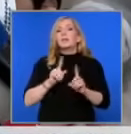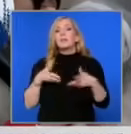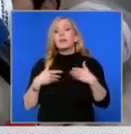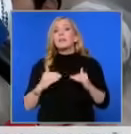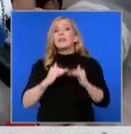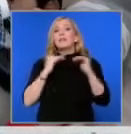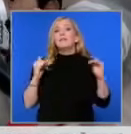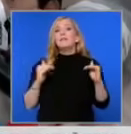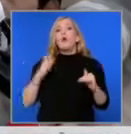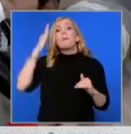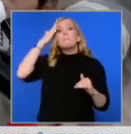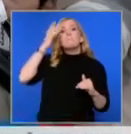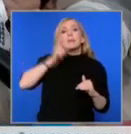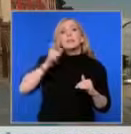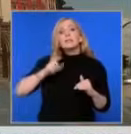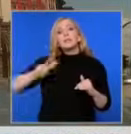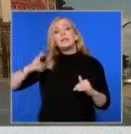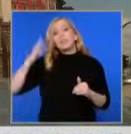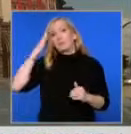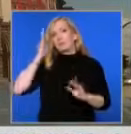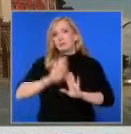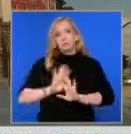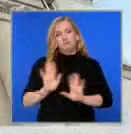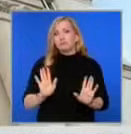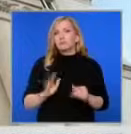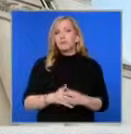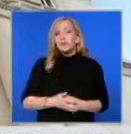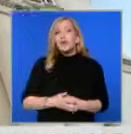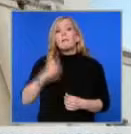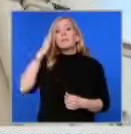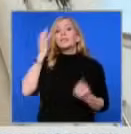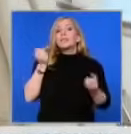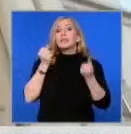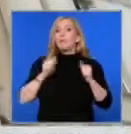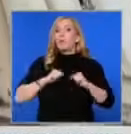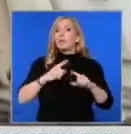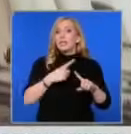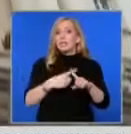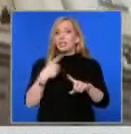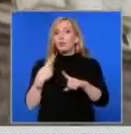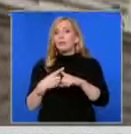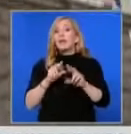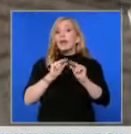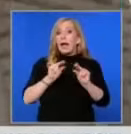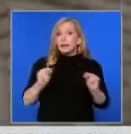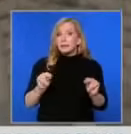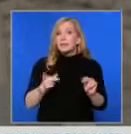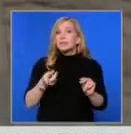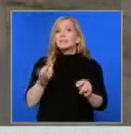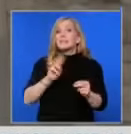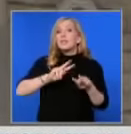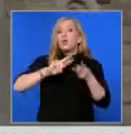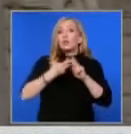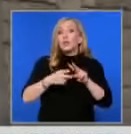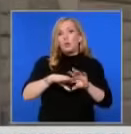на ниво министри, нито на ниво замминистри. Докато вървят разговорите, министърът на здравеопазването Христо Хинков заяви, че след